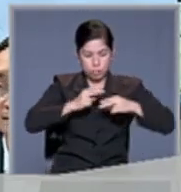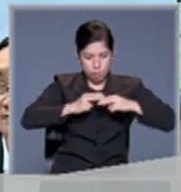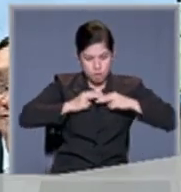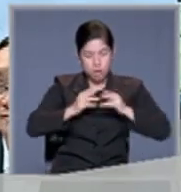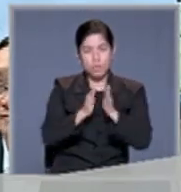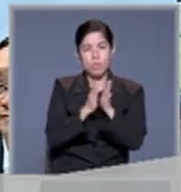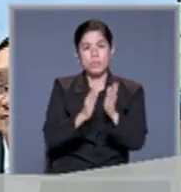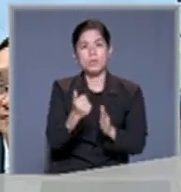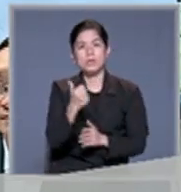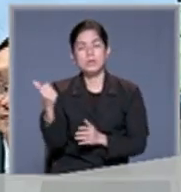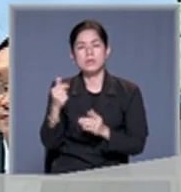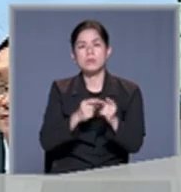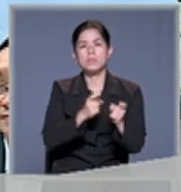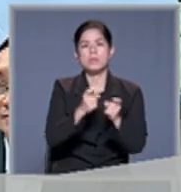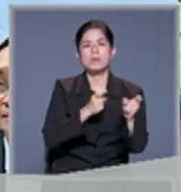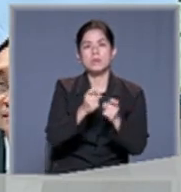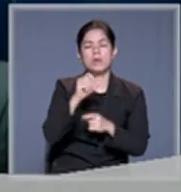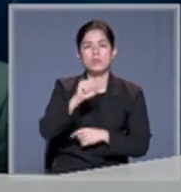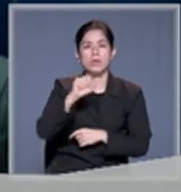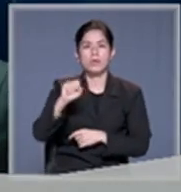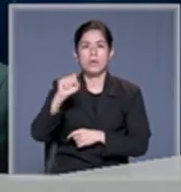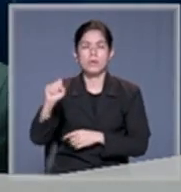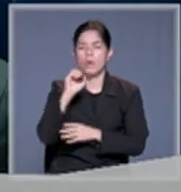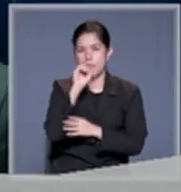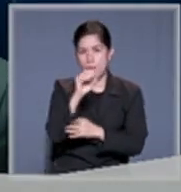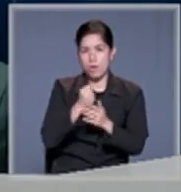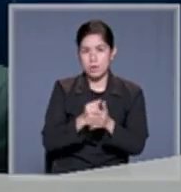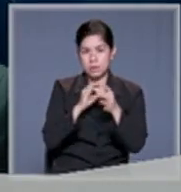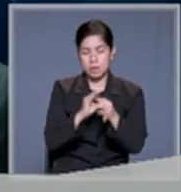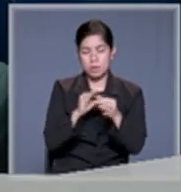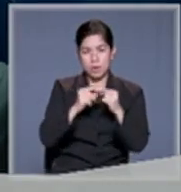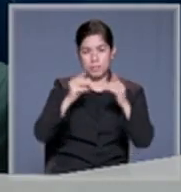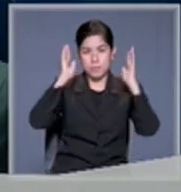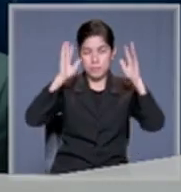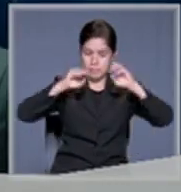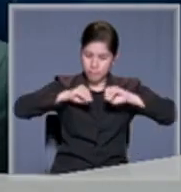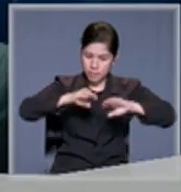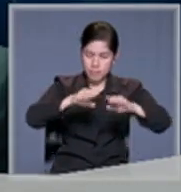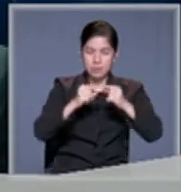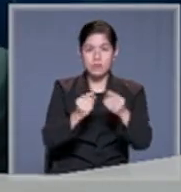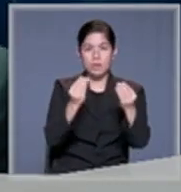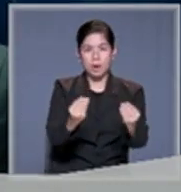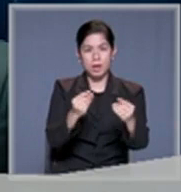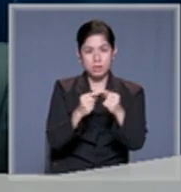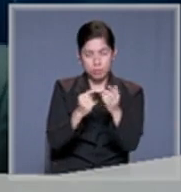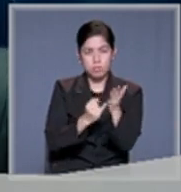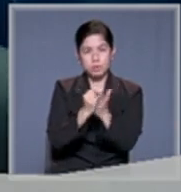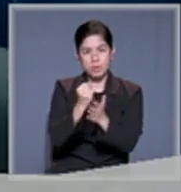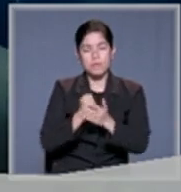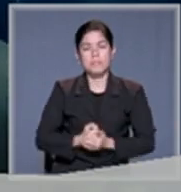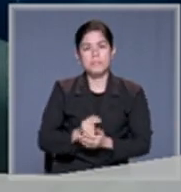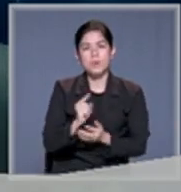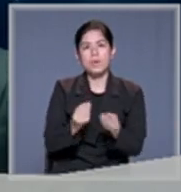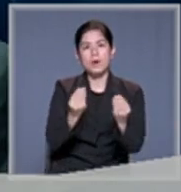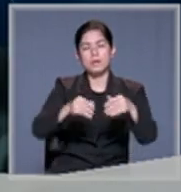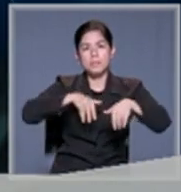ผู้จัดการสสส.กล่าวว่าการให้และการใช้สื่อช่องทางต่างๆสร้างองค์ความรู้ที่ถูกต้องแล้วก็ต้องการให้ประ